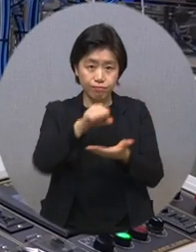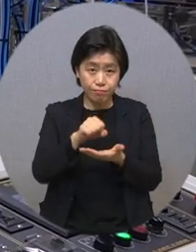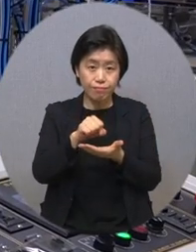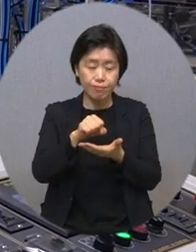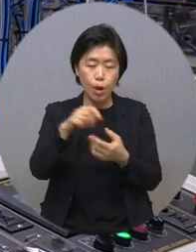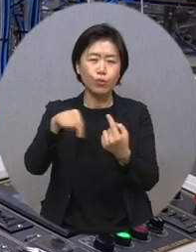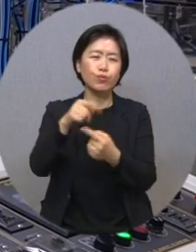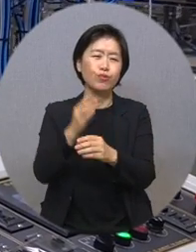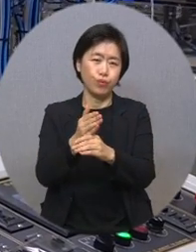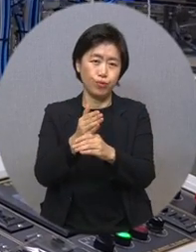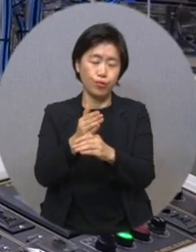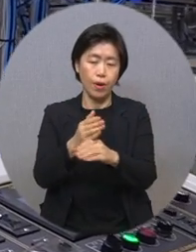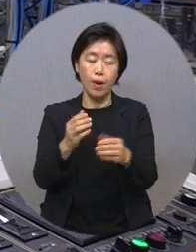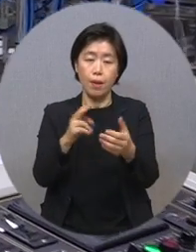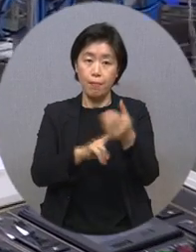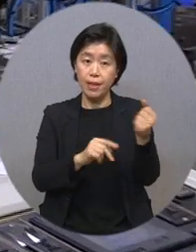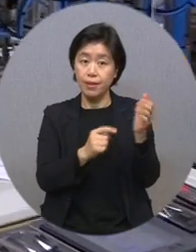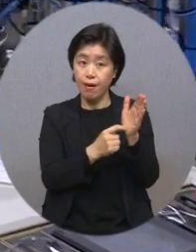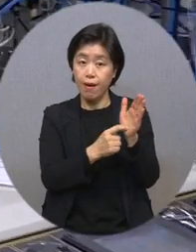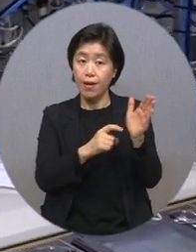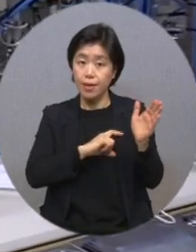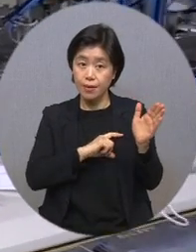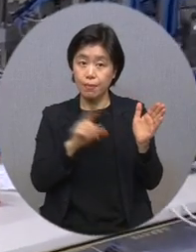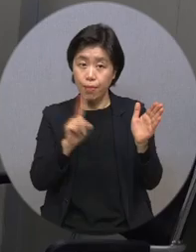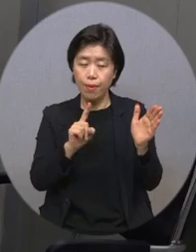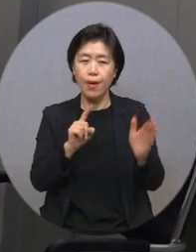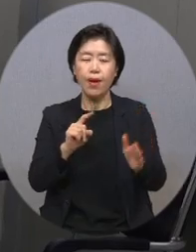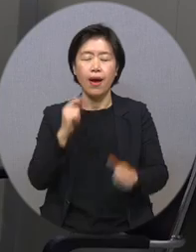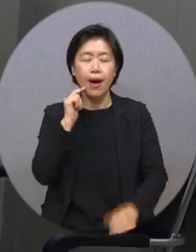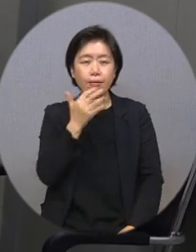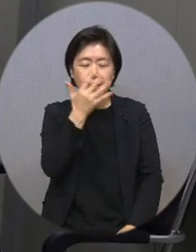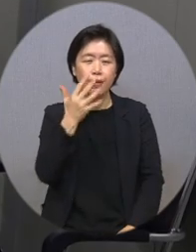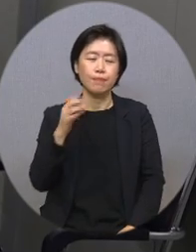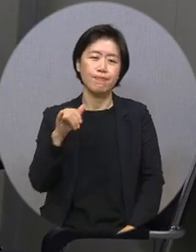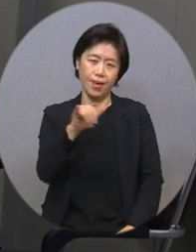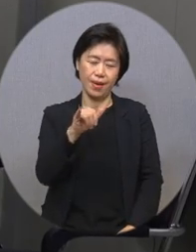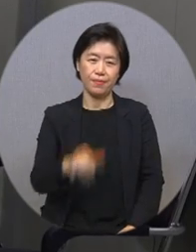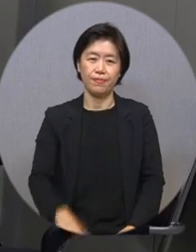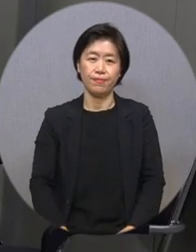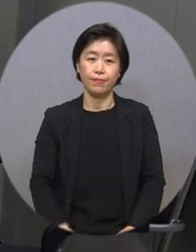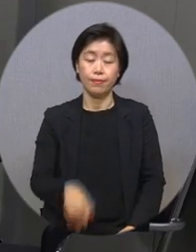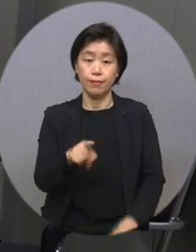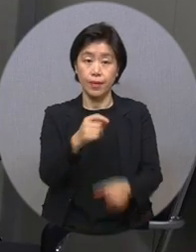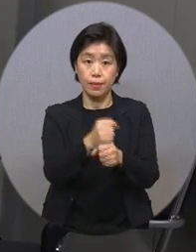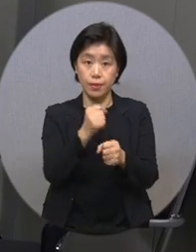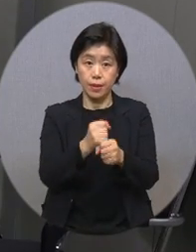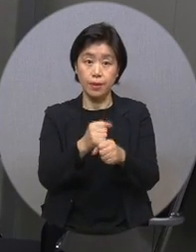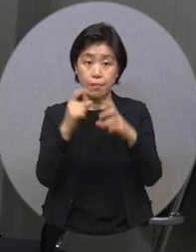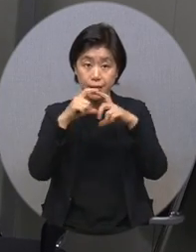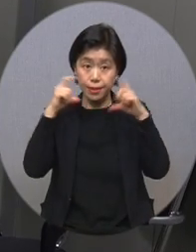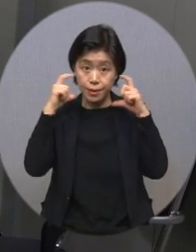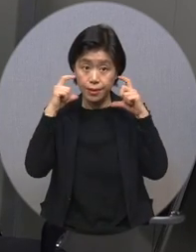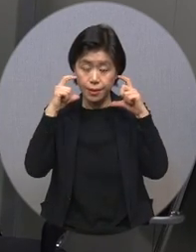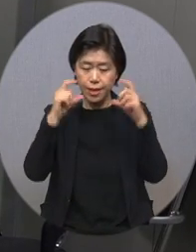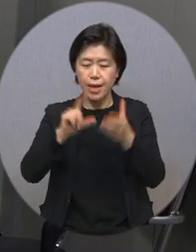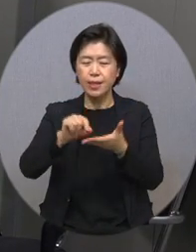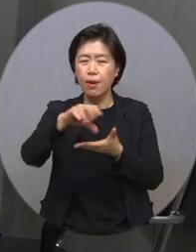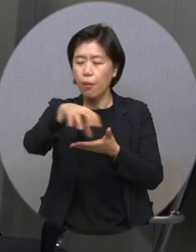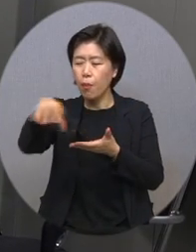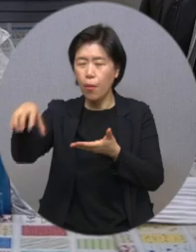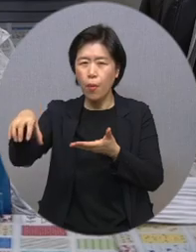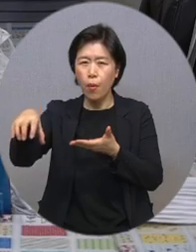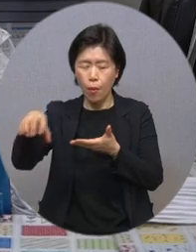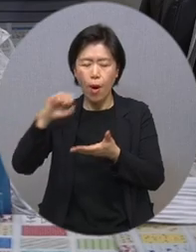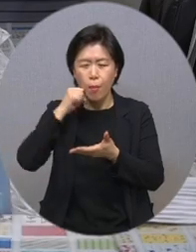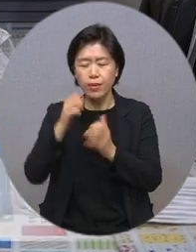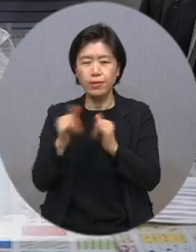아름다운 비행이라는 이름으로 마스크도 생산합니다. 생산된 마스크 대부분은 지역의 소외계층을 위해